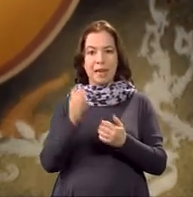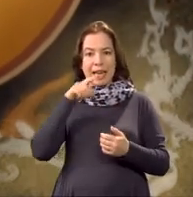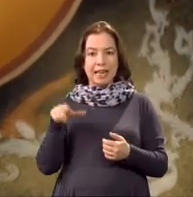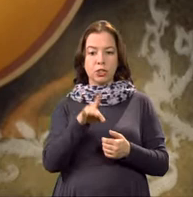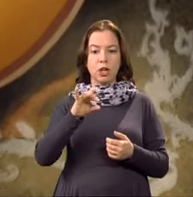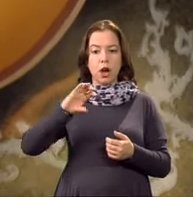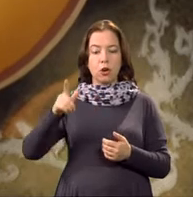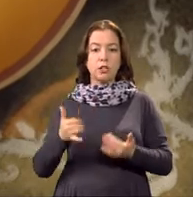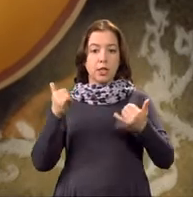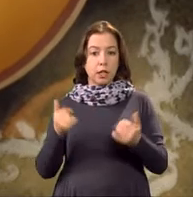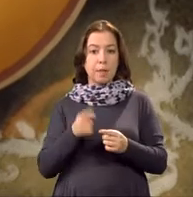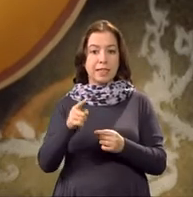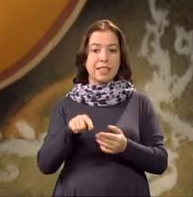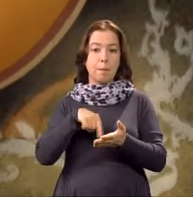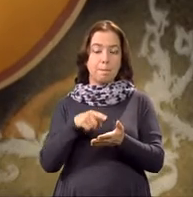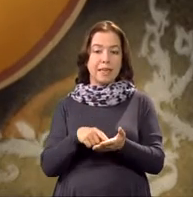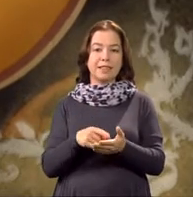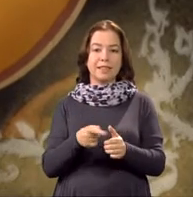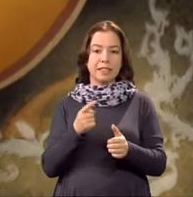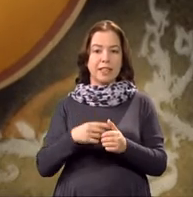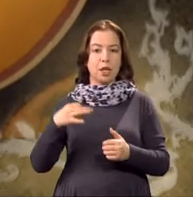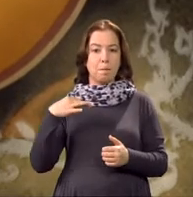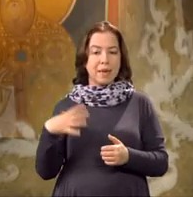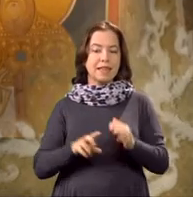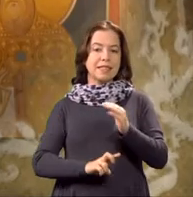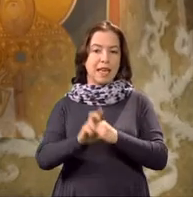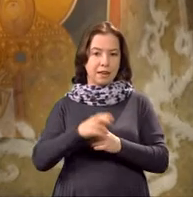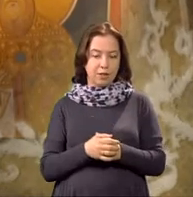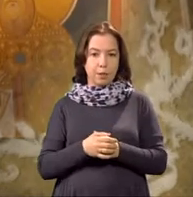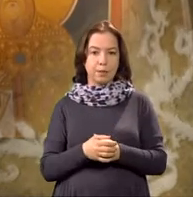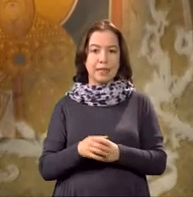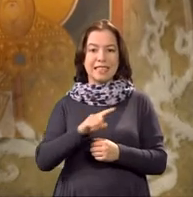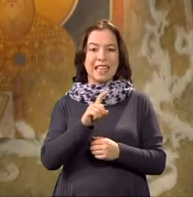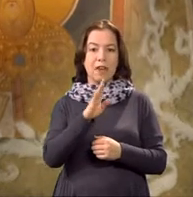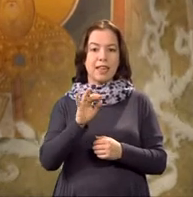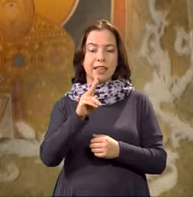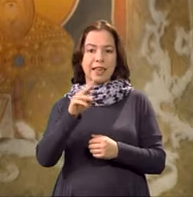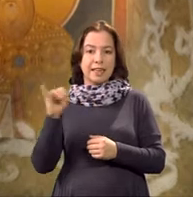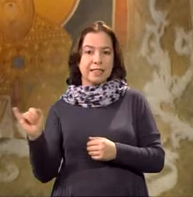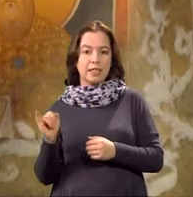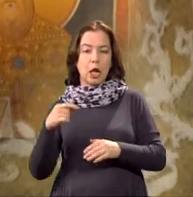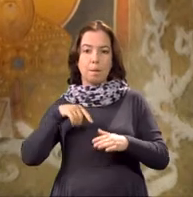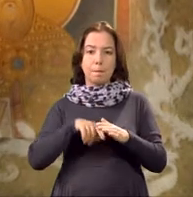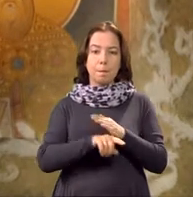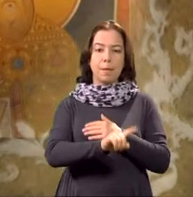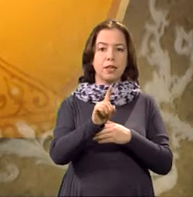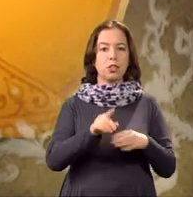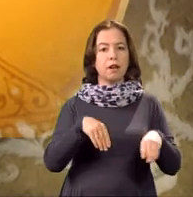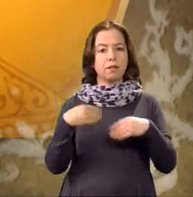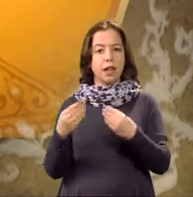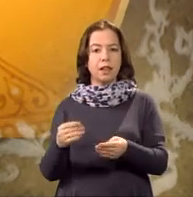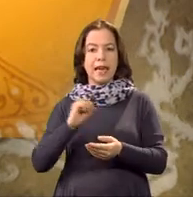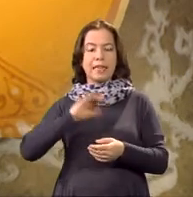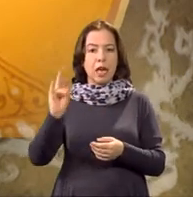Тепер це місто називається Білою церквою. Звіринецькі печери дали і єпископа Мину,